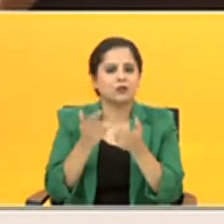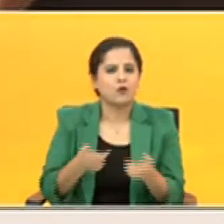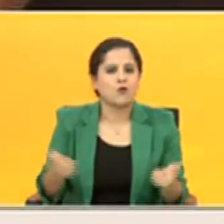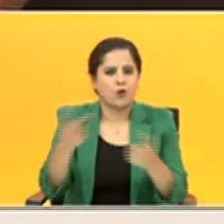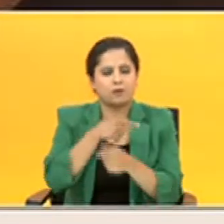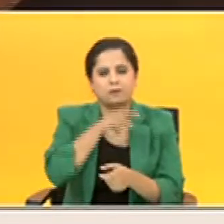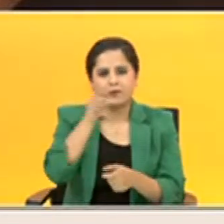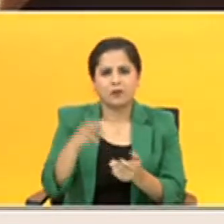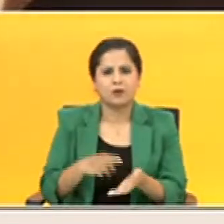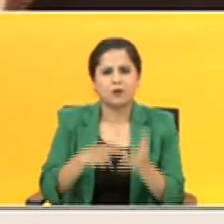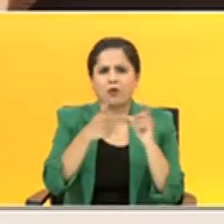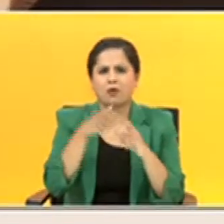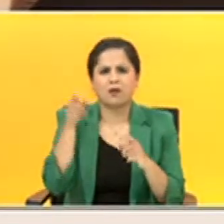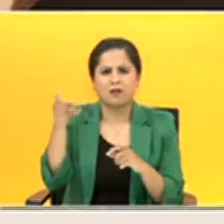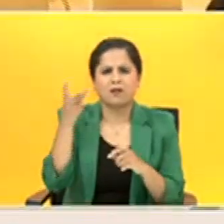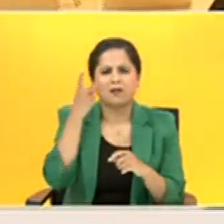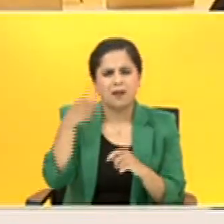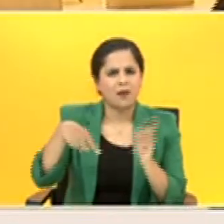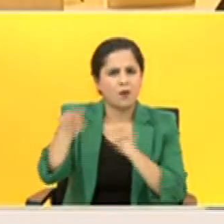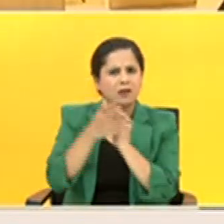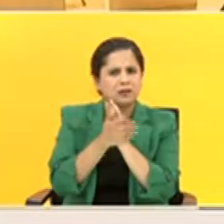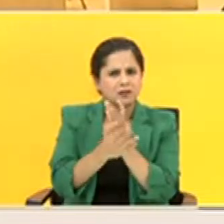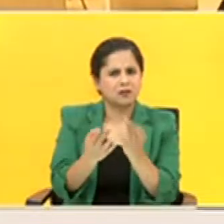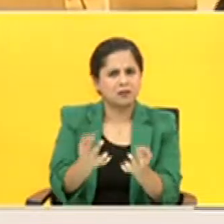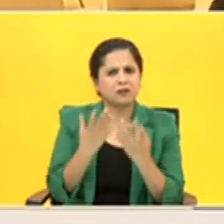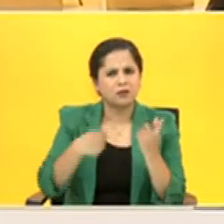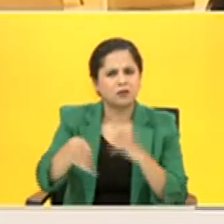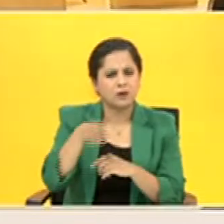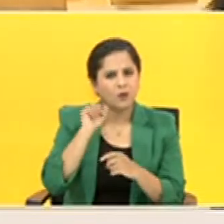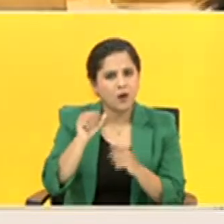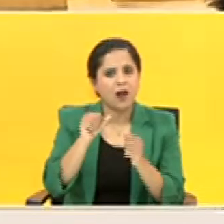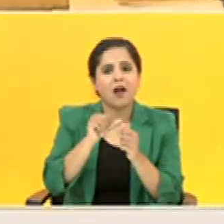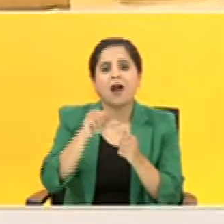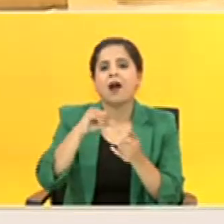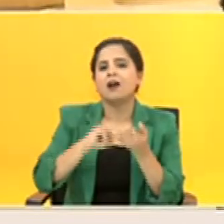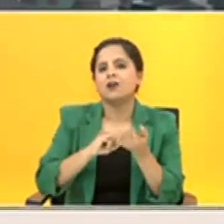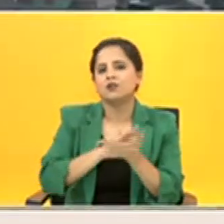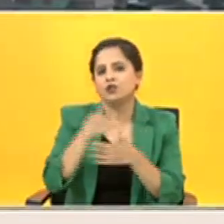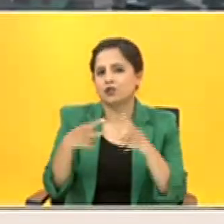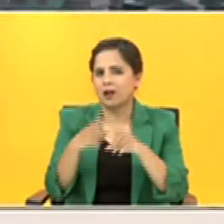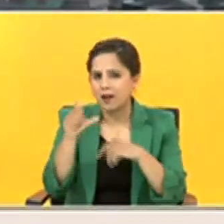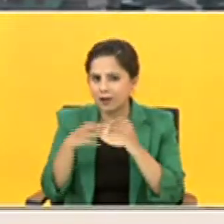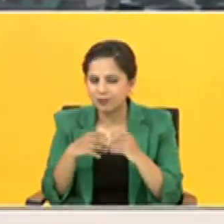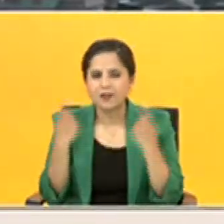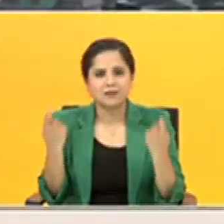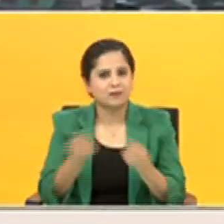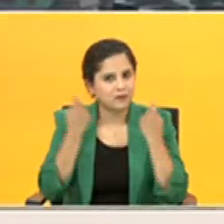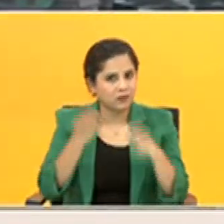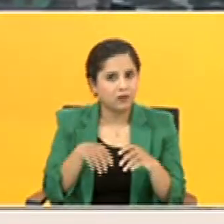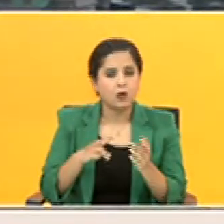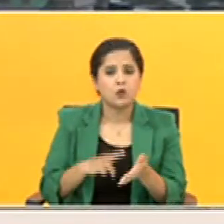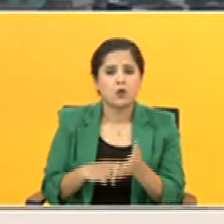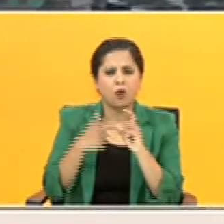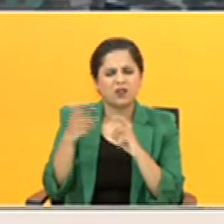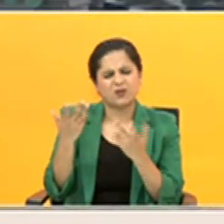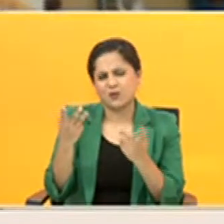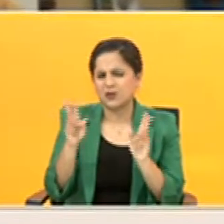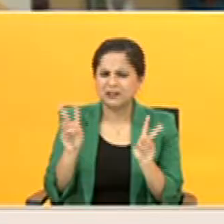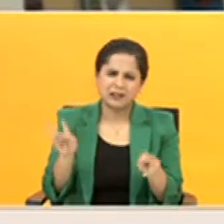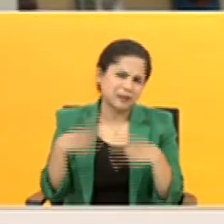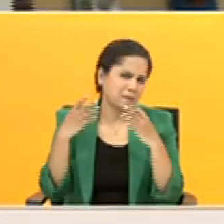हमने नॉर्थ ईस्ट के सामर्थ्य को समर्पित अष्टलक्ष्मी महोत्सव भी मनाया था। नॉर्थ ईस्ट की बात ही कुछ और